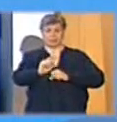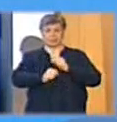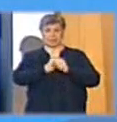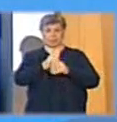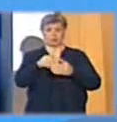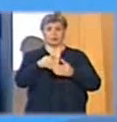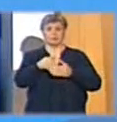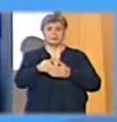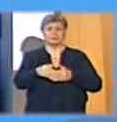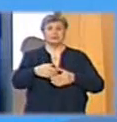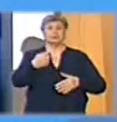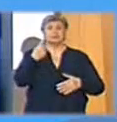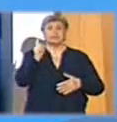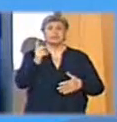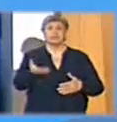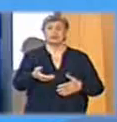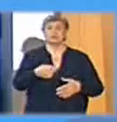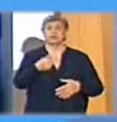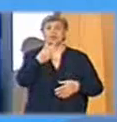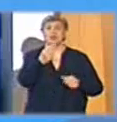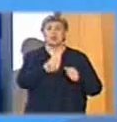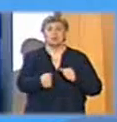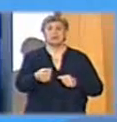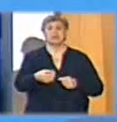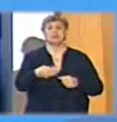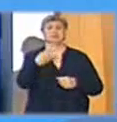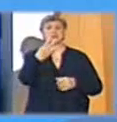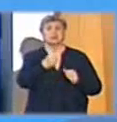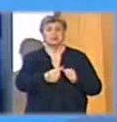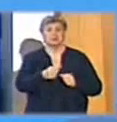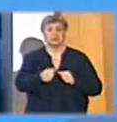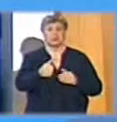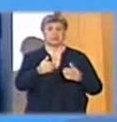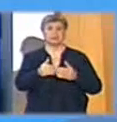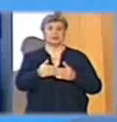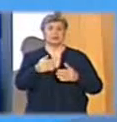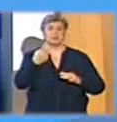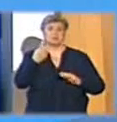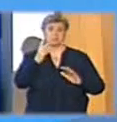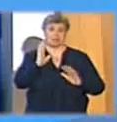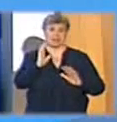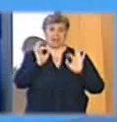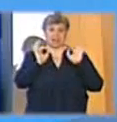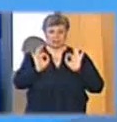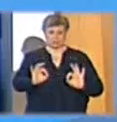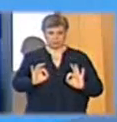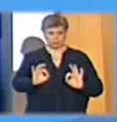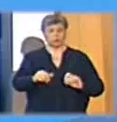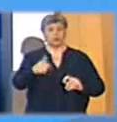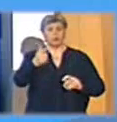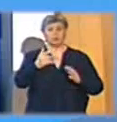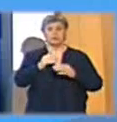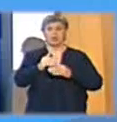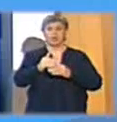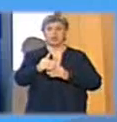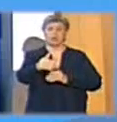πλαίσιο, αν θα είναι σε 2 μήνες, 3 μήνες, 4 μήνες, αλλά σε κάθε περίπτωση δεν θα είναι μακριά, διότι όπως σας είπα θέλουμε η συζήτηση του